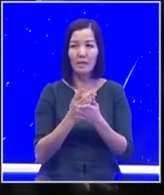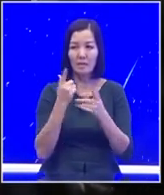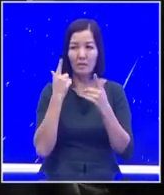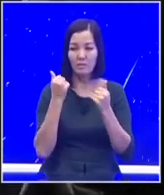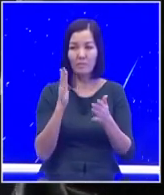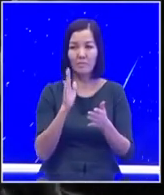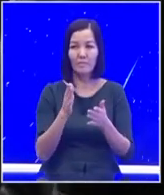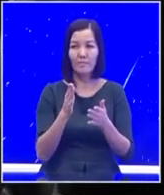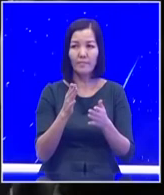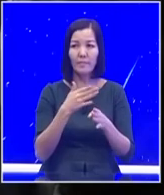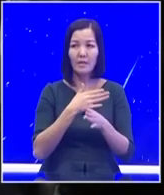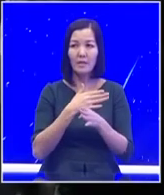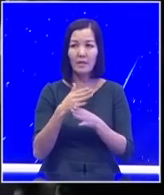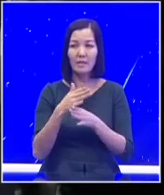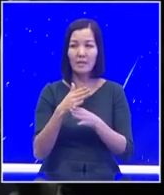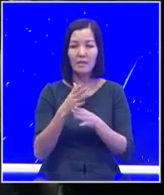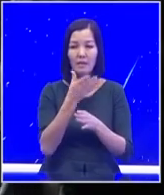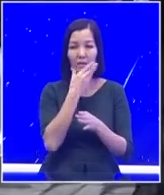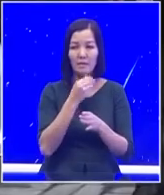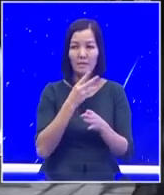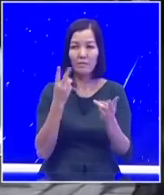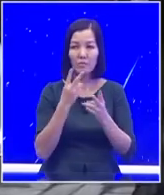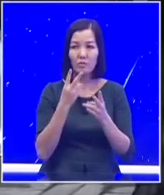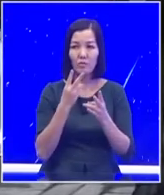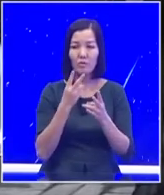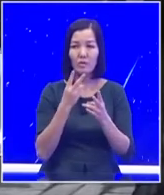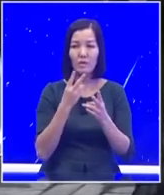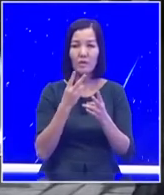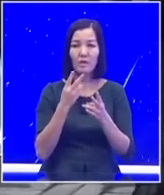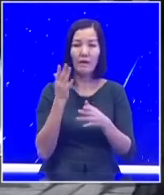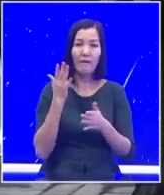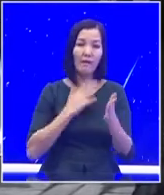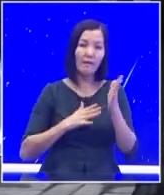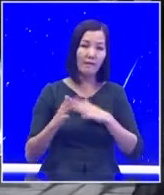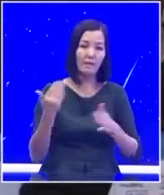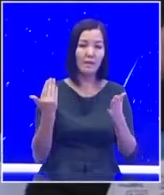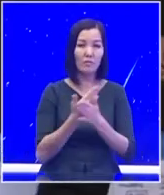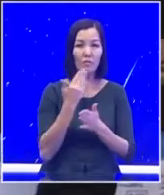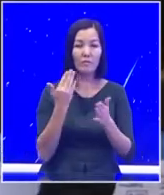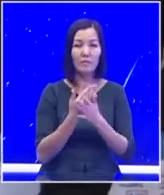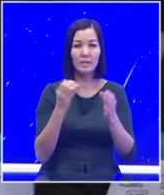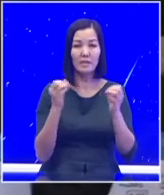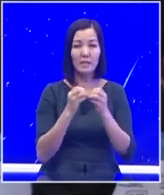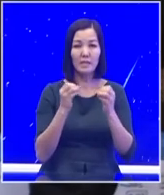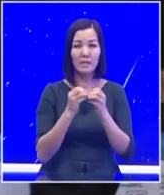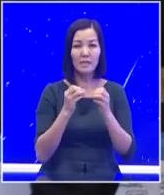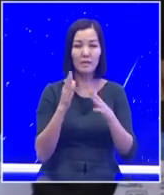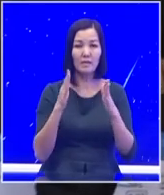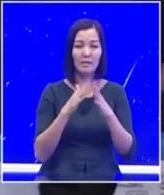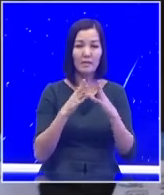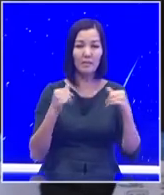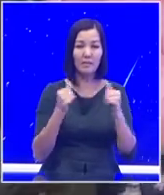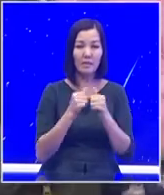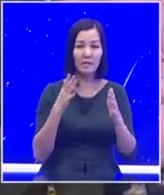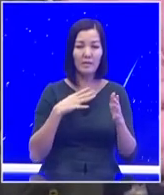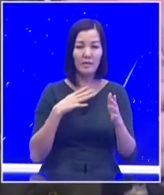Я. Отдельно, аккуратный, красивый. Радостное событие ожидало и 10 многодетных семей Карасайского района. В торжественной